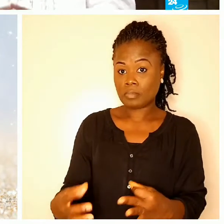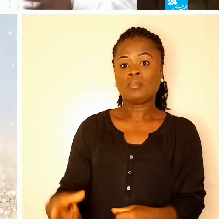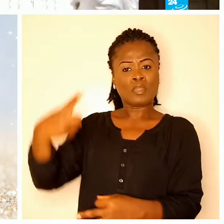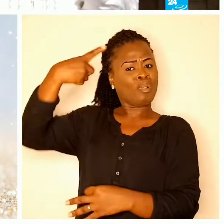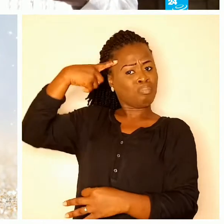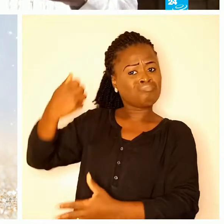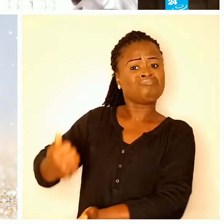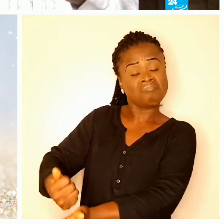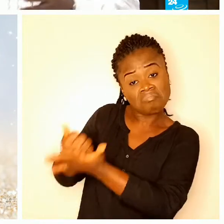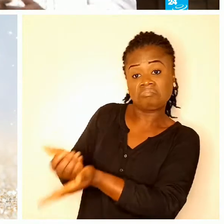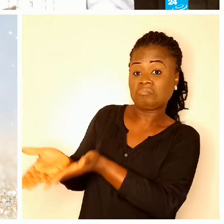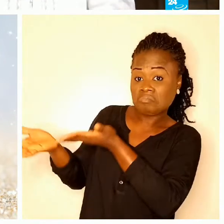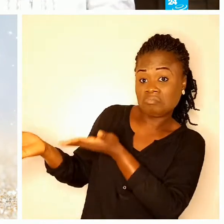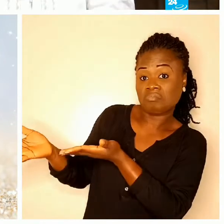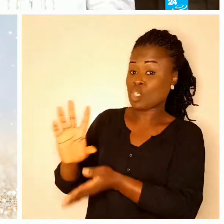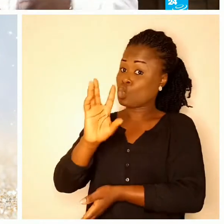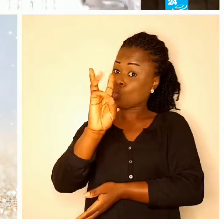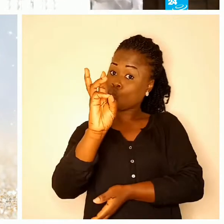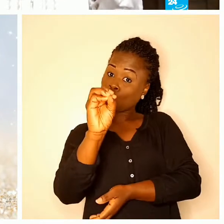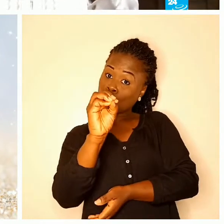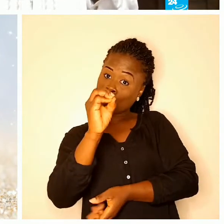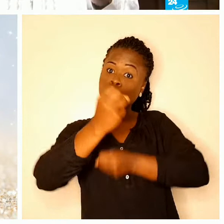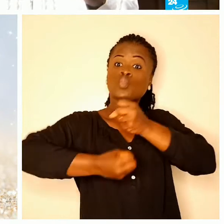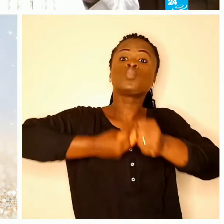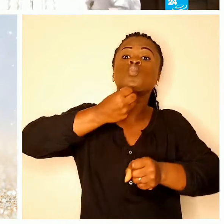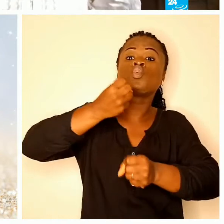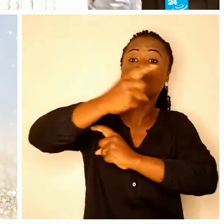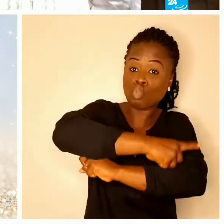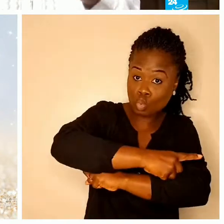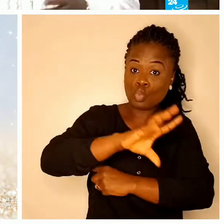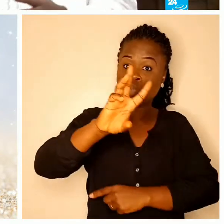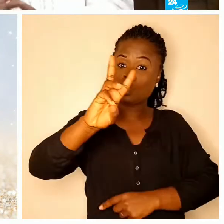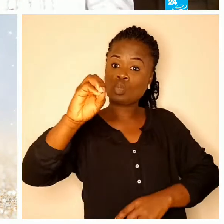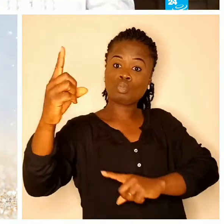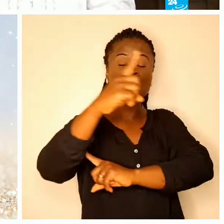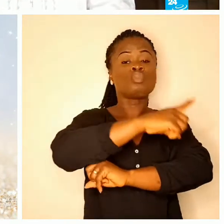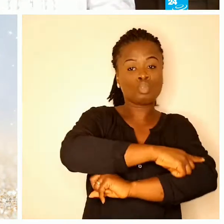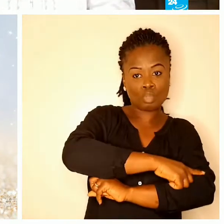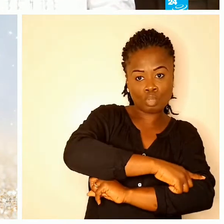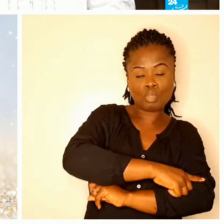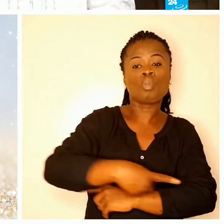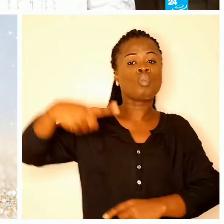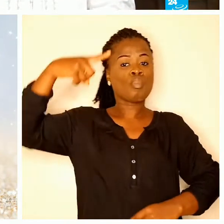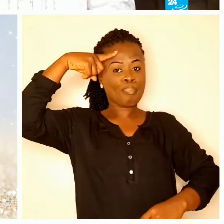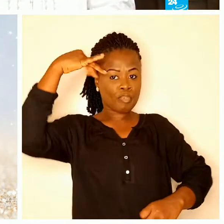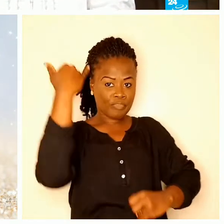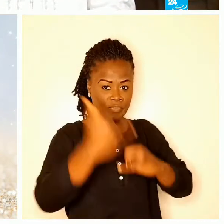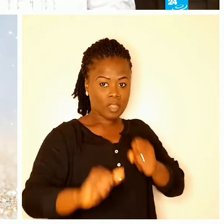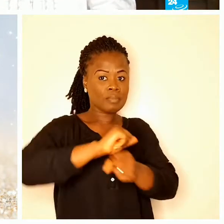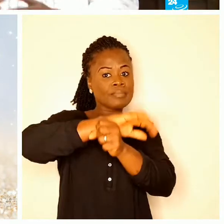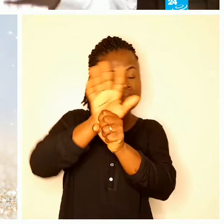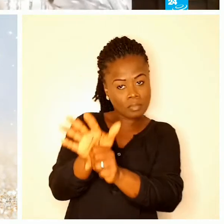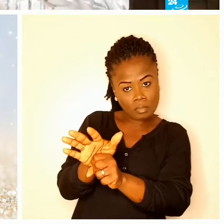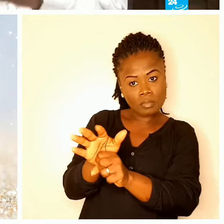permet pendant la durée de 60 jours, donc la durée, on espère que c'est une durée suffisante pour couvrir la période de la